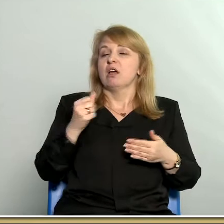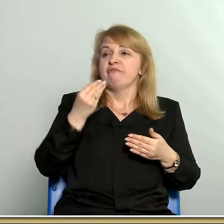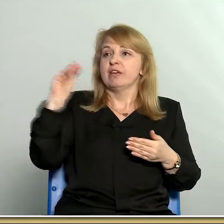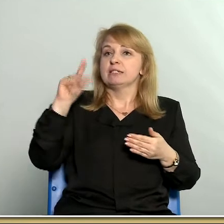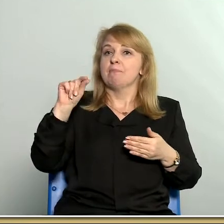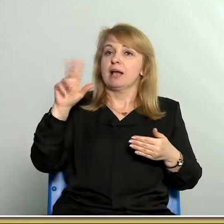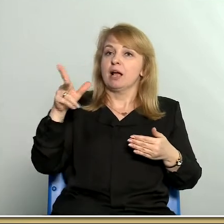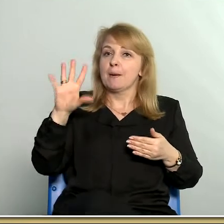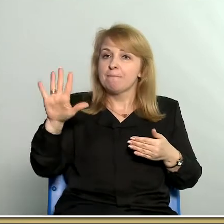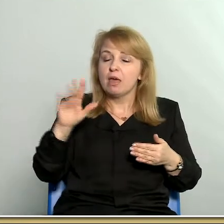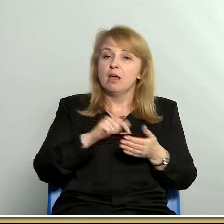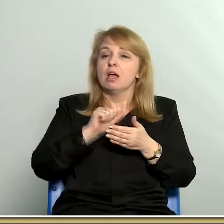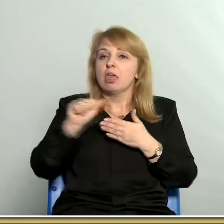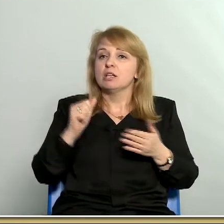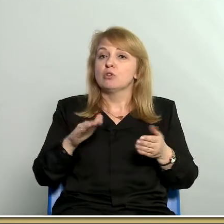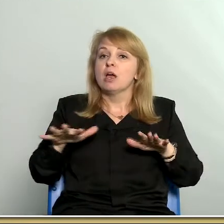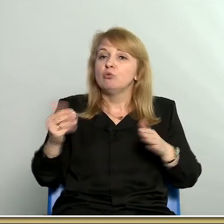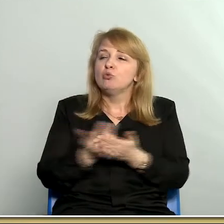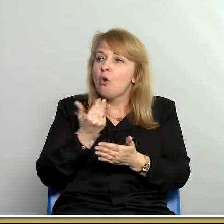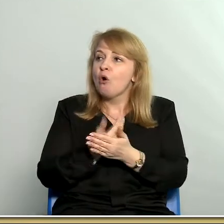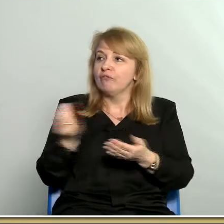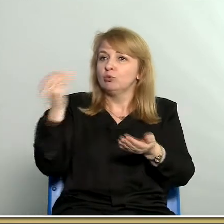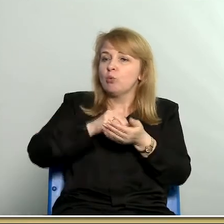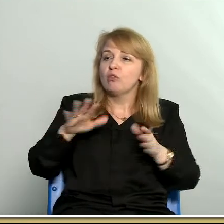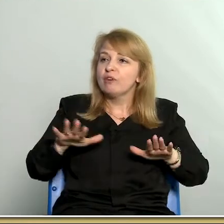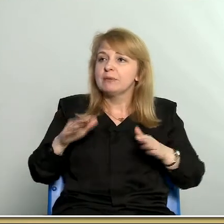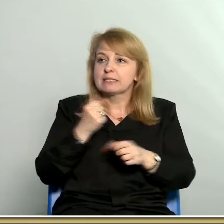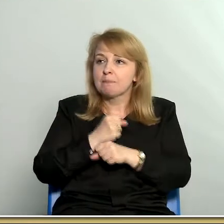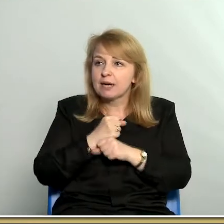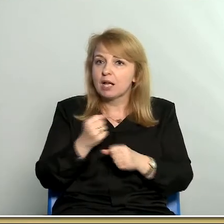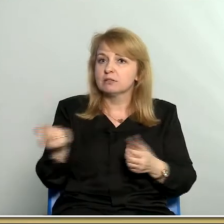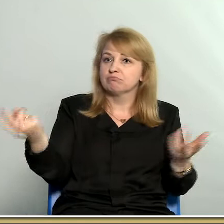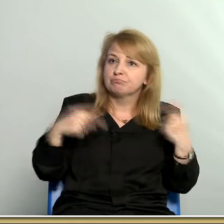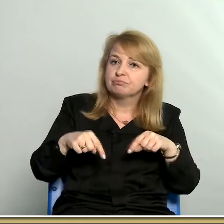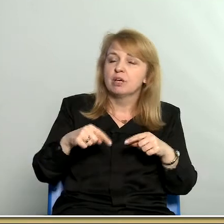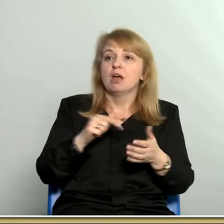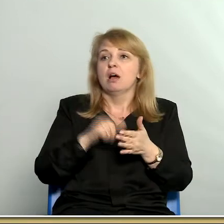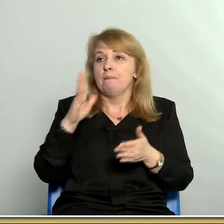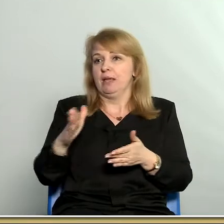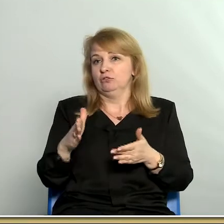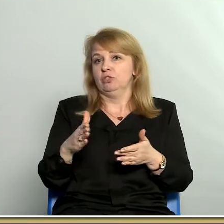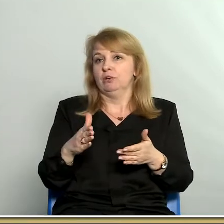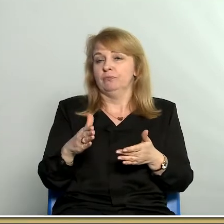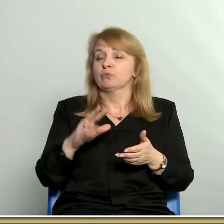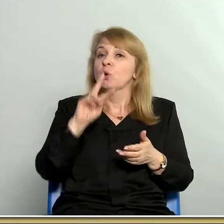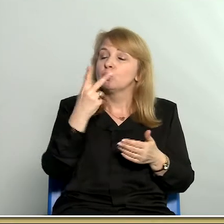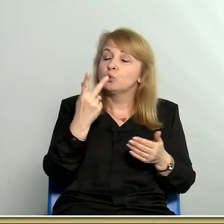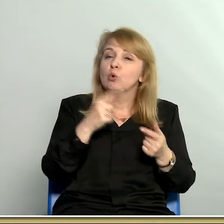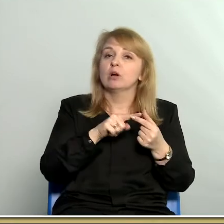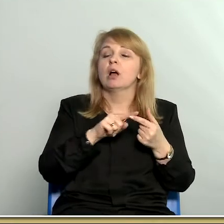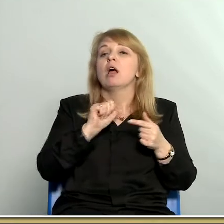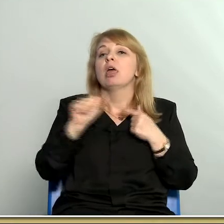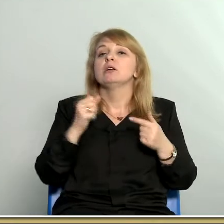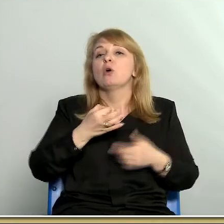i dzięki temu będzie można tworzyć dodatkowe miejsca pracy. Drugim obszarem to jest poprawa warunków prowadzenia